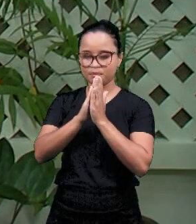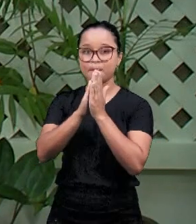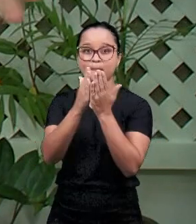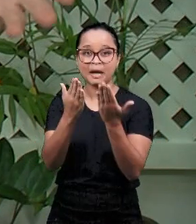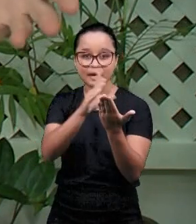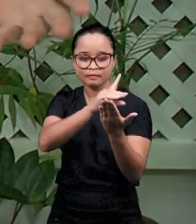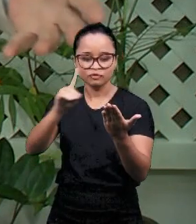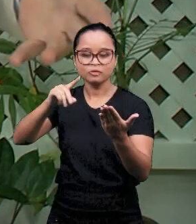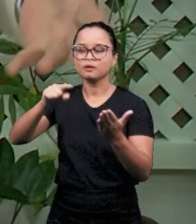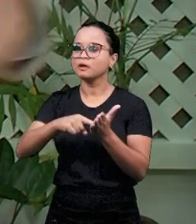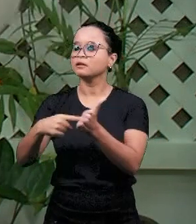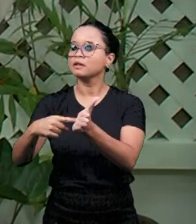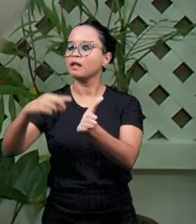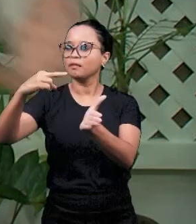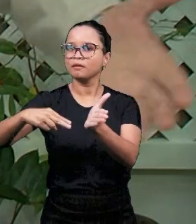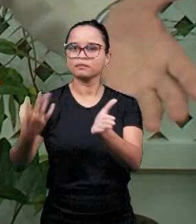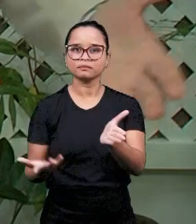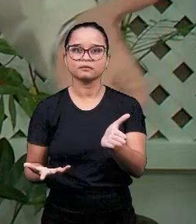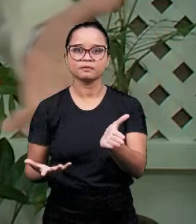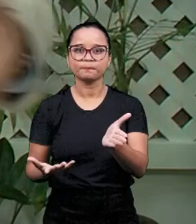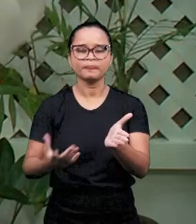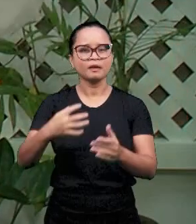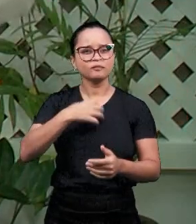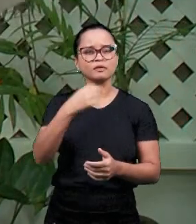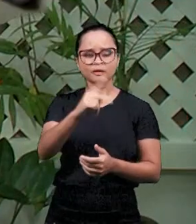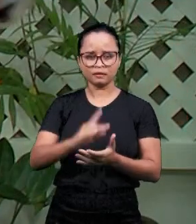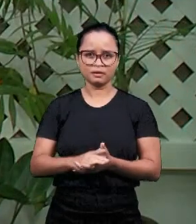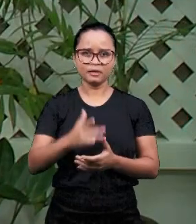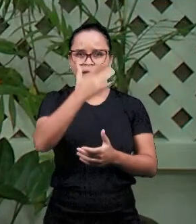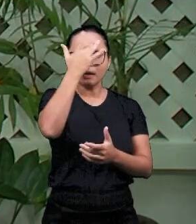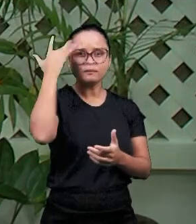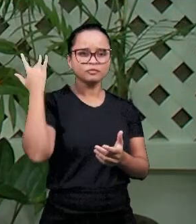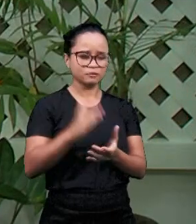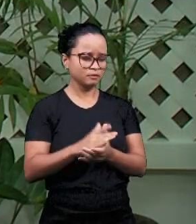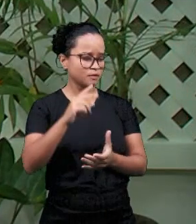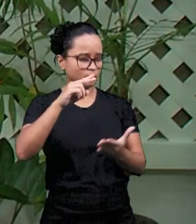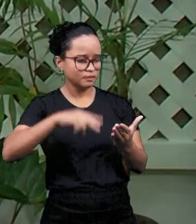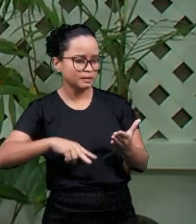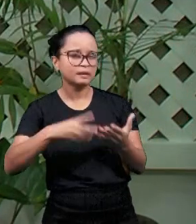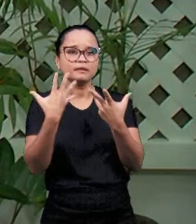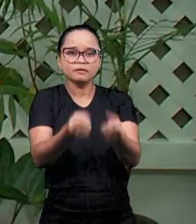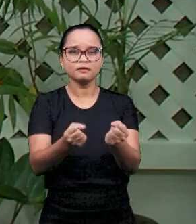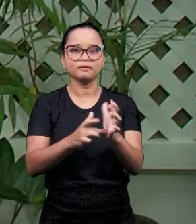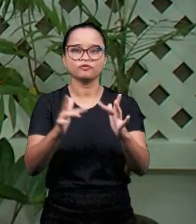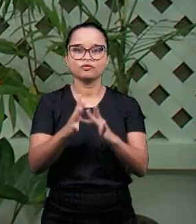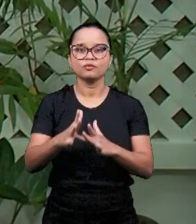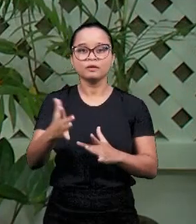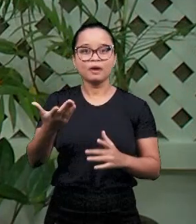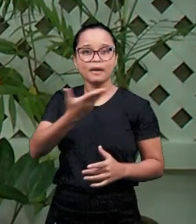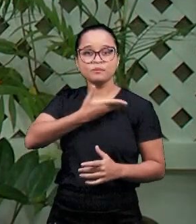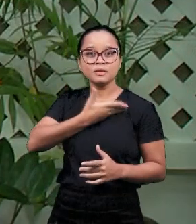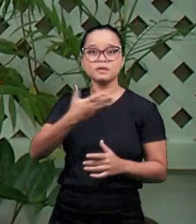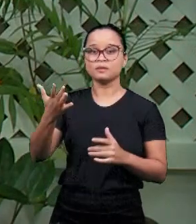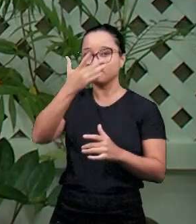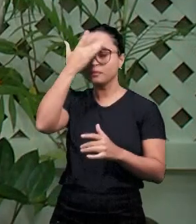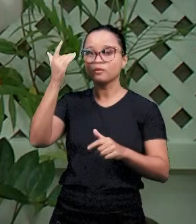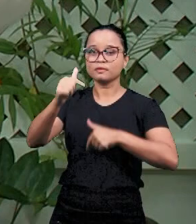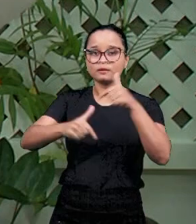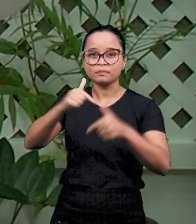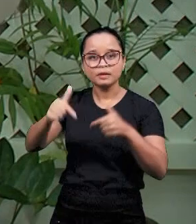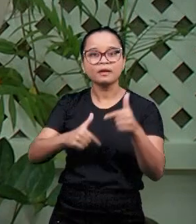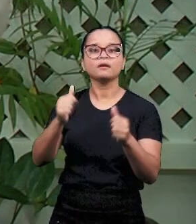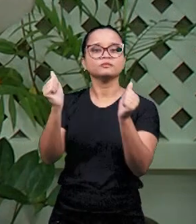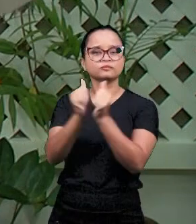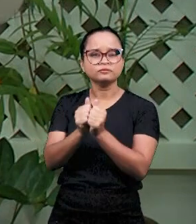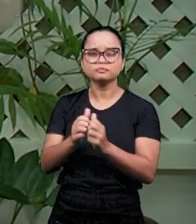une méthode. Et il y avait les conversions, les personnes qui étaient dans la maison, des amis, quelqu'un avec qui elle